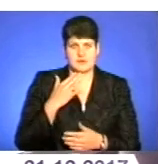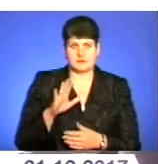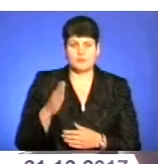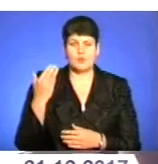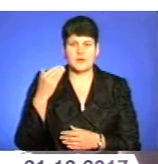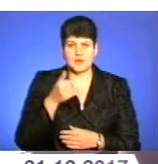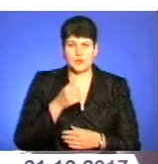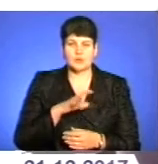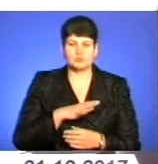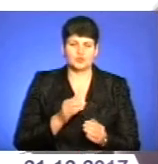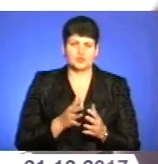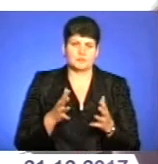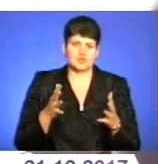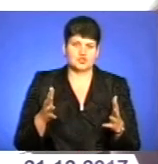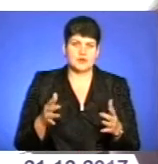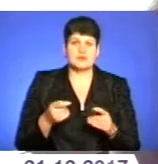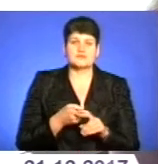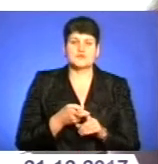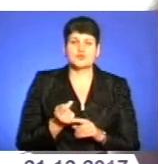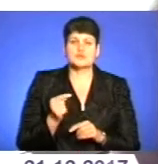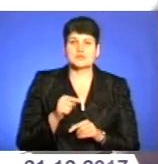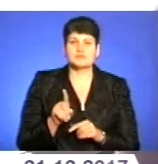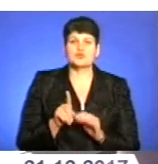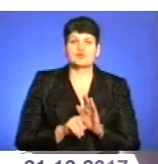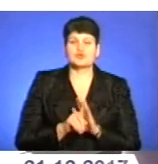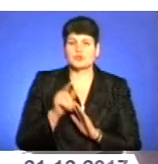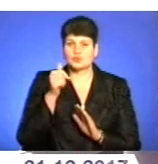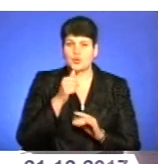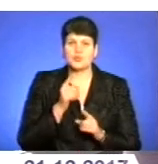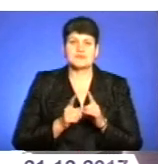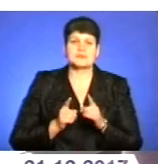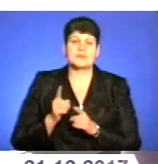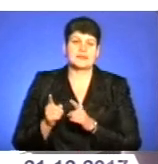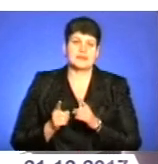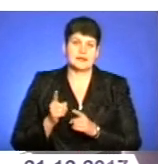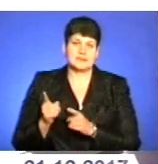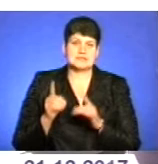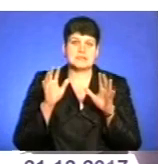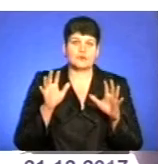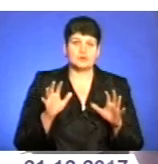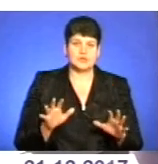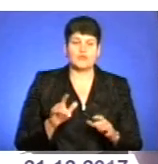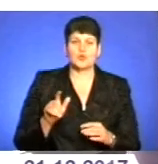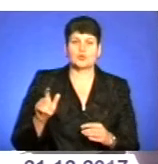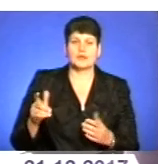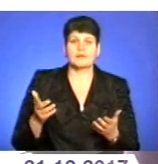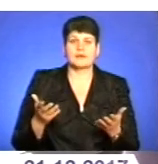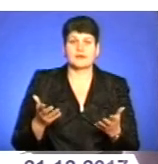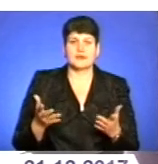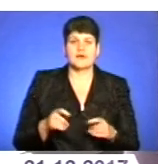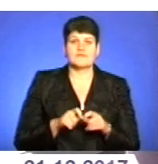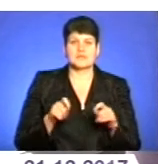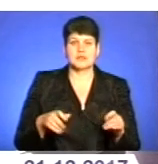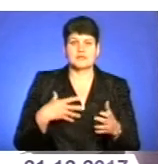було дещо більше, але в зв'язку з тим, що з початку року змінилося чинне законодавство, і людина, яка відкрила